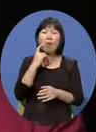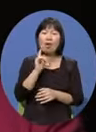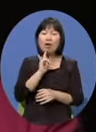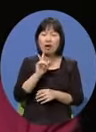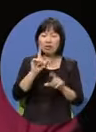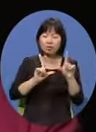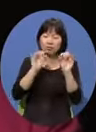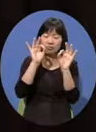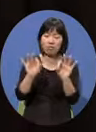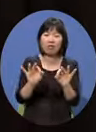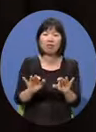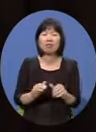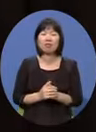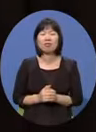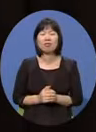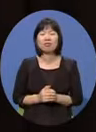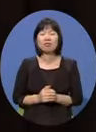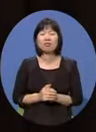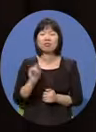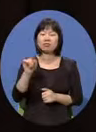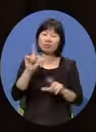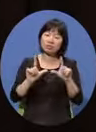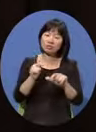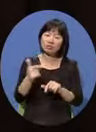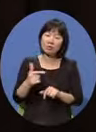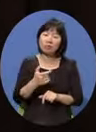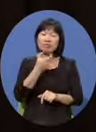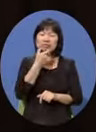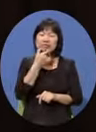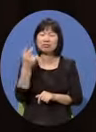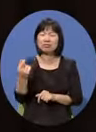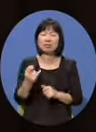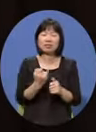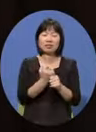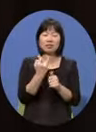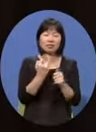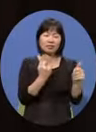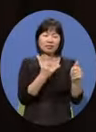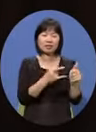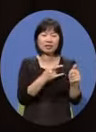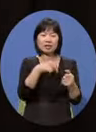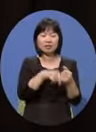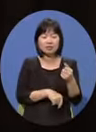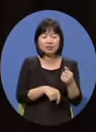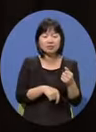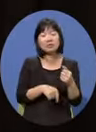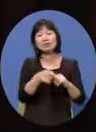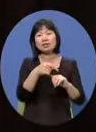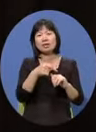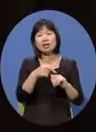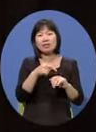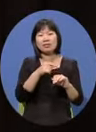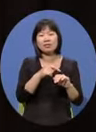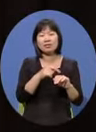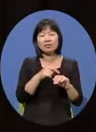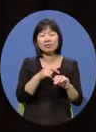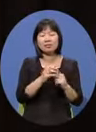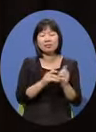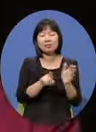거짓말하는 모습들을 보니까 전 그 모습이 너무 싫었어요. 남편에 대해 깊어지는 불신 그리고